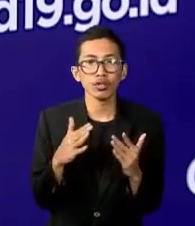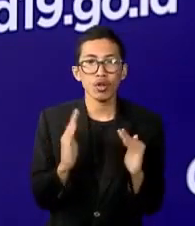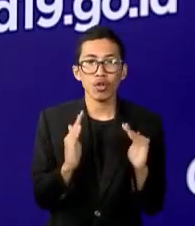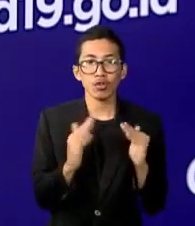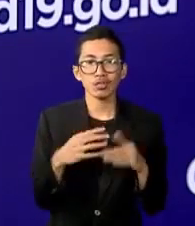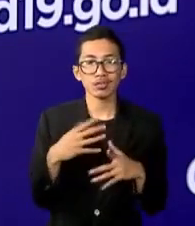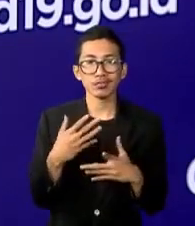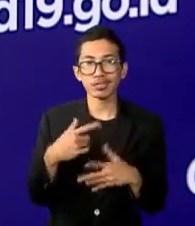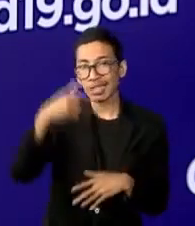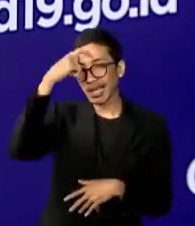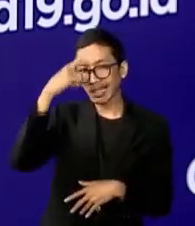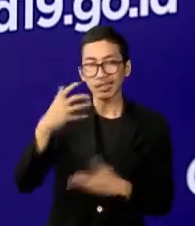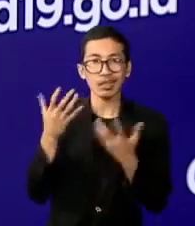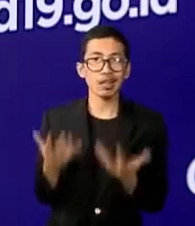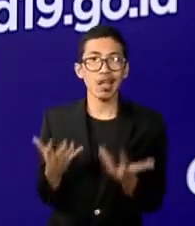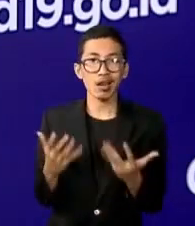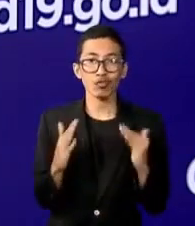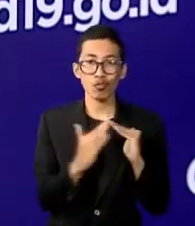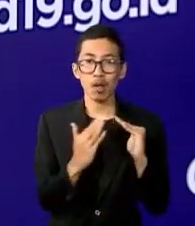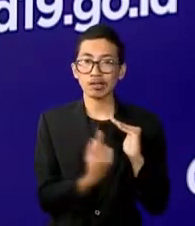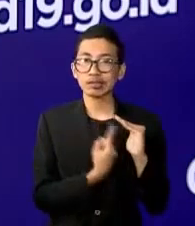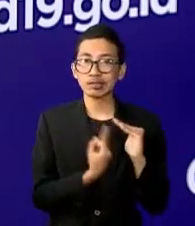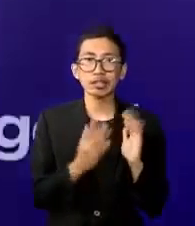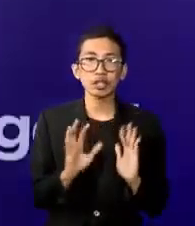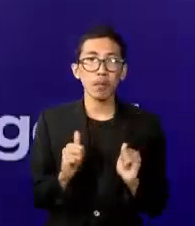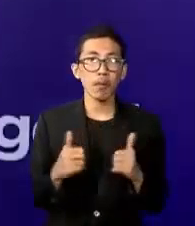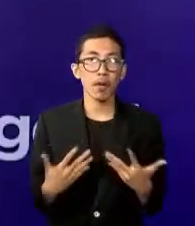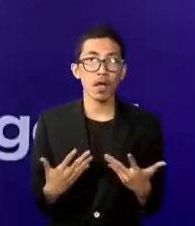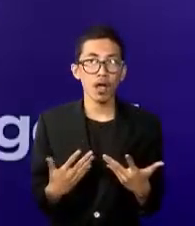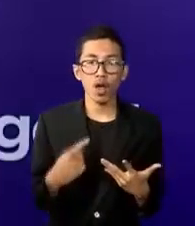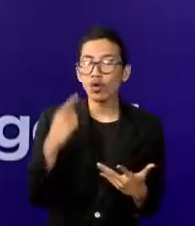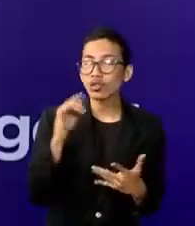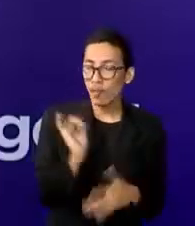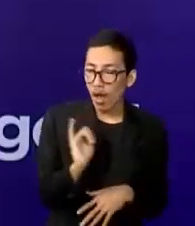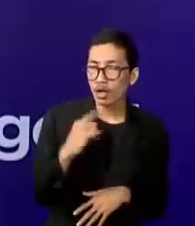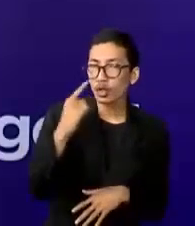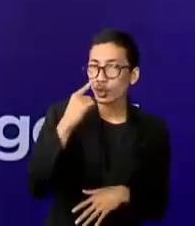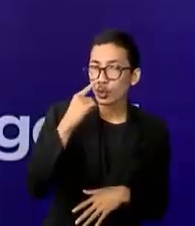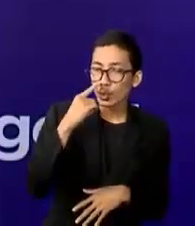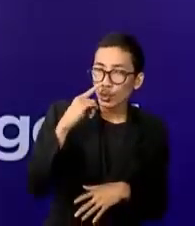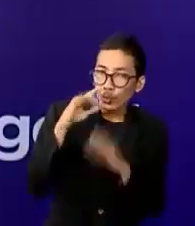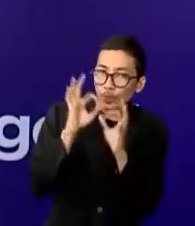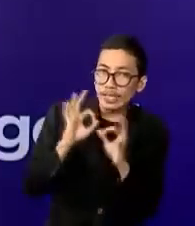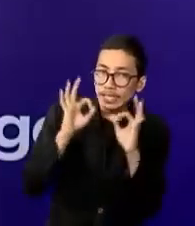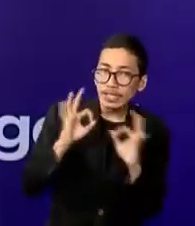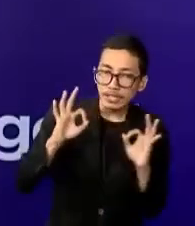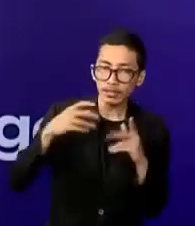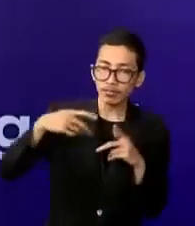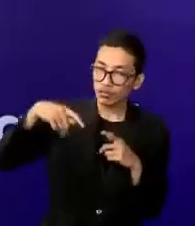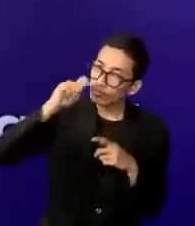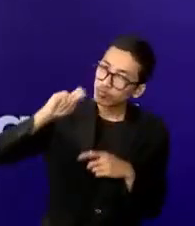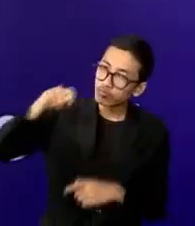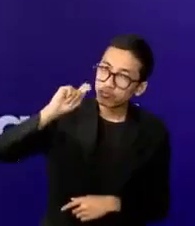di rumah apa saja yang perlu dipersiapkan sama jadi juga tetap dicuci dibersihkan kalau bisa memang dia bisa punya akses untuk cuci hidung